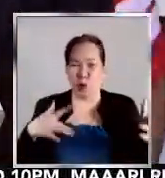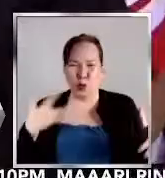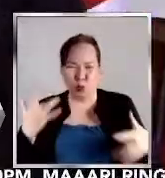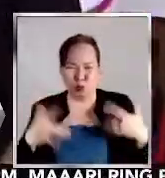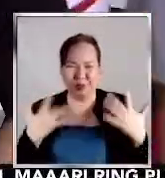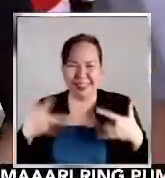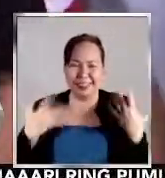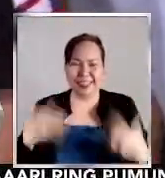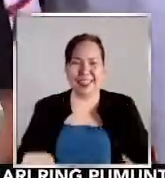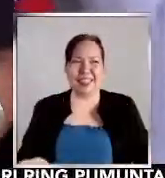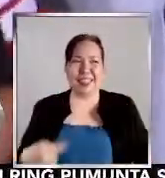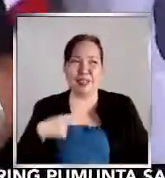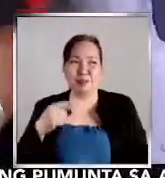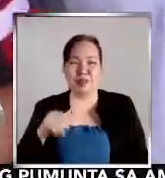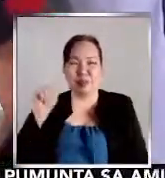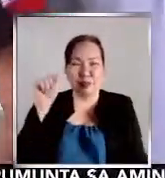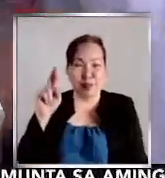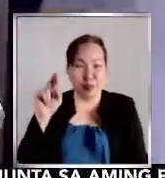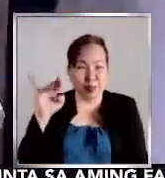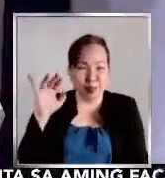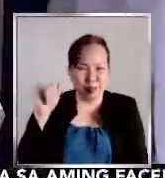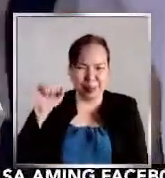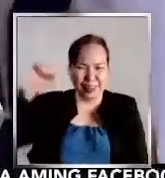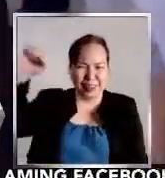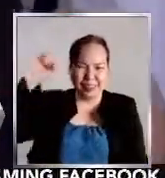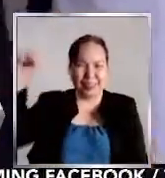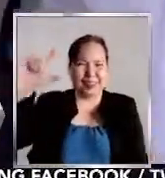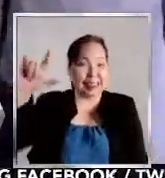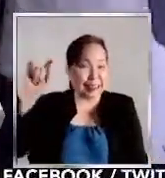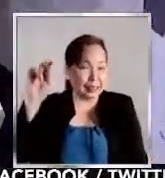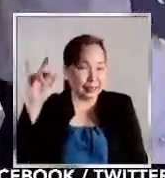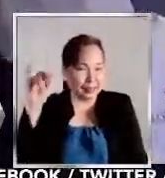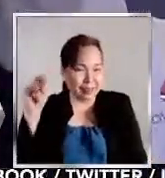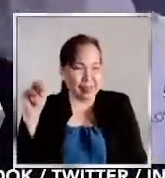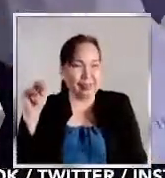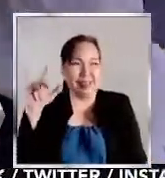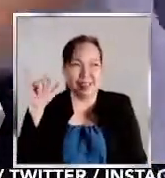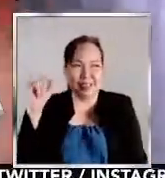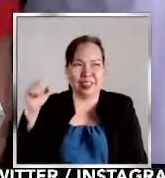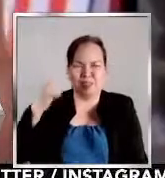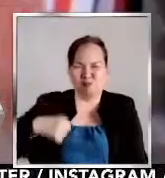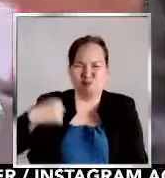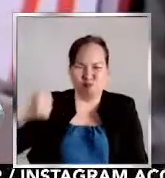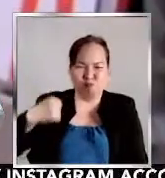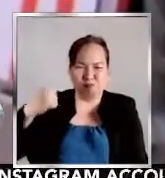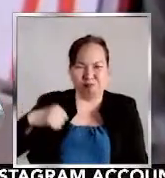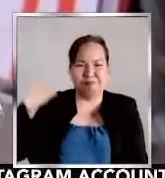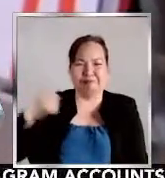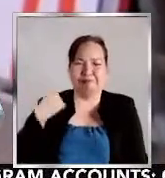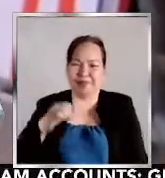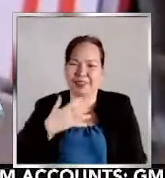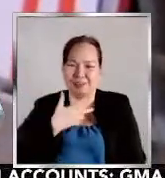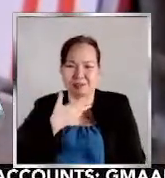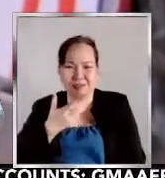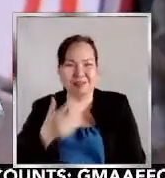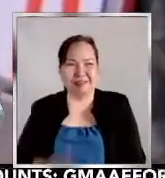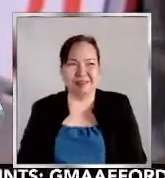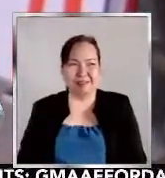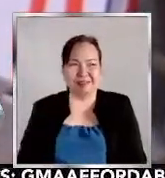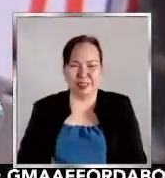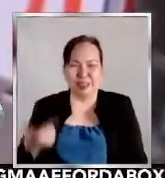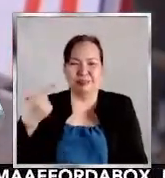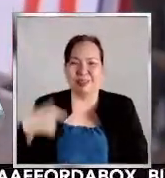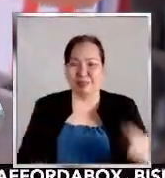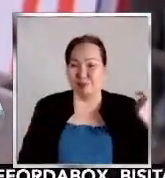Arriba, arriba, arriba Letranista! Arriba, arriba, arriba Letranista! Go, Mapua! Go,